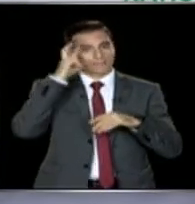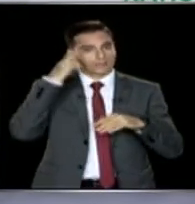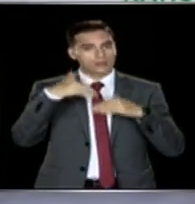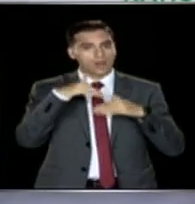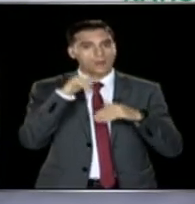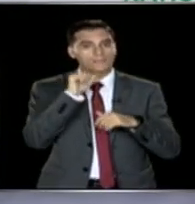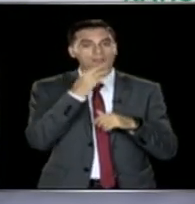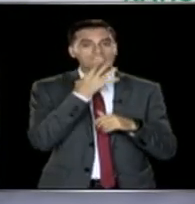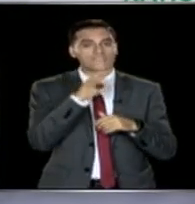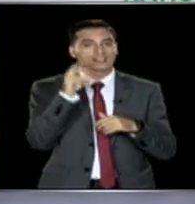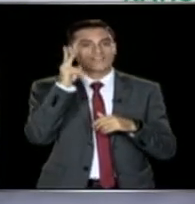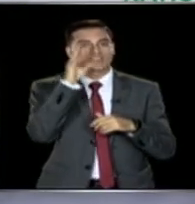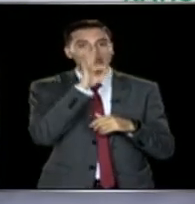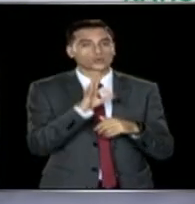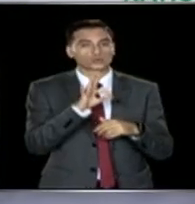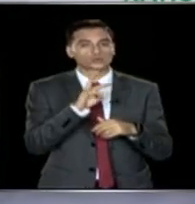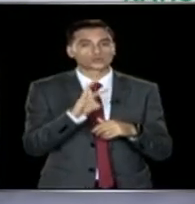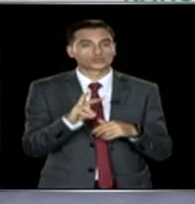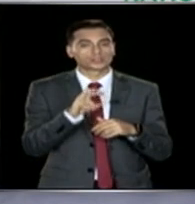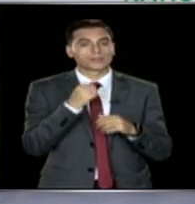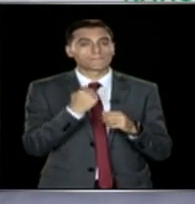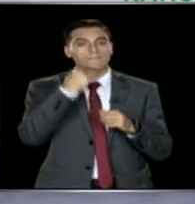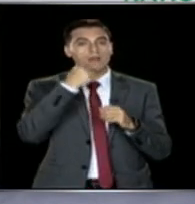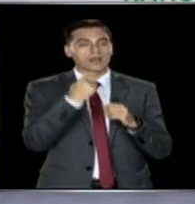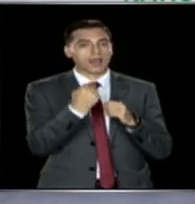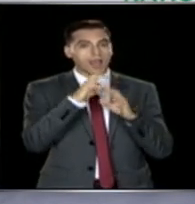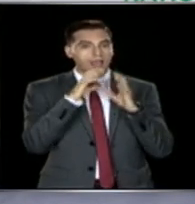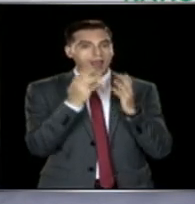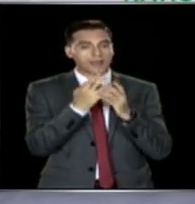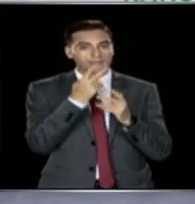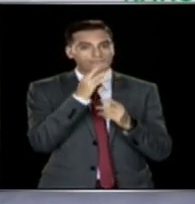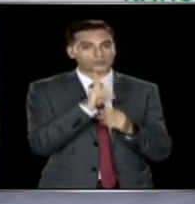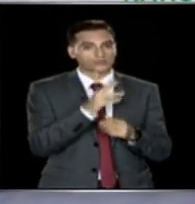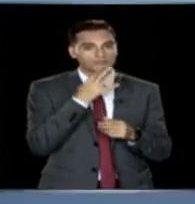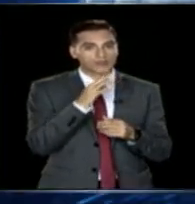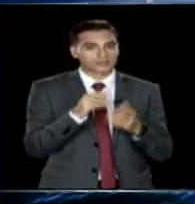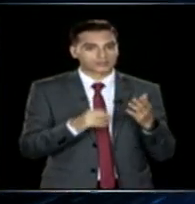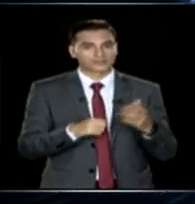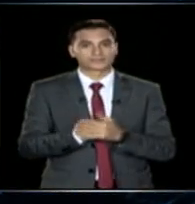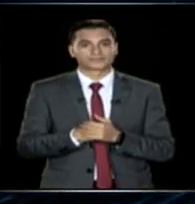لاتحاد الإعاقات الذهنية المشاركة في بطولة العالم 2023 بفرنسا.